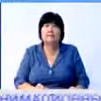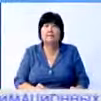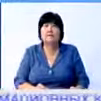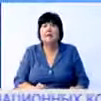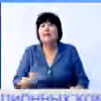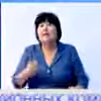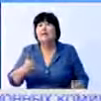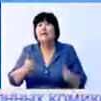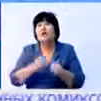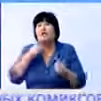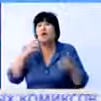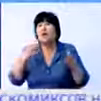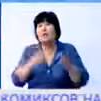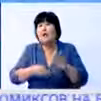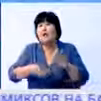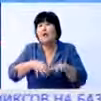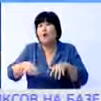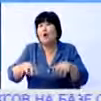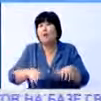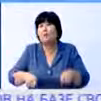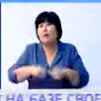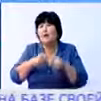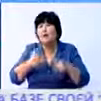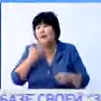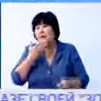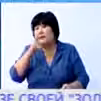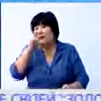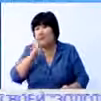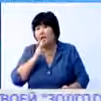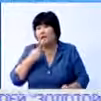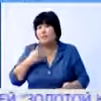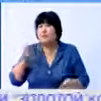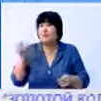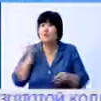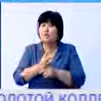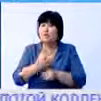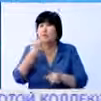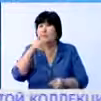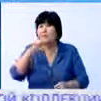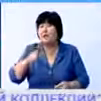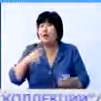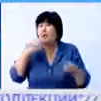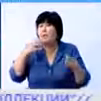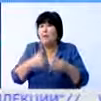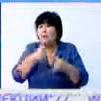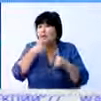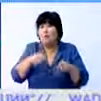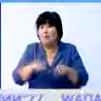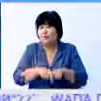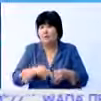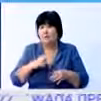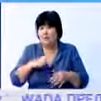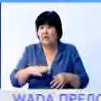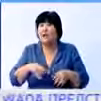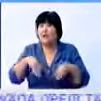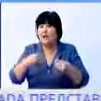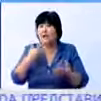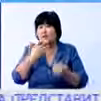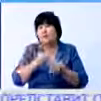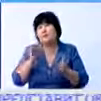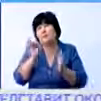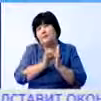Из рядов партии за коррупционные правонарушения за последние 2 месяца мы исключили 5 членов. Партия не может с этим мириться, даст свою